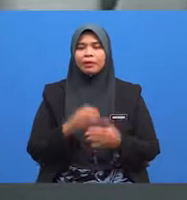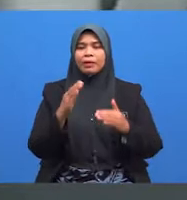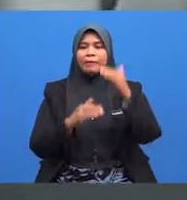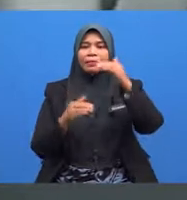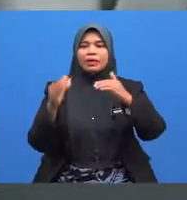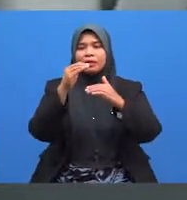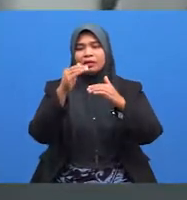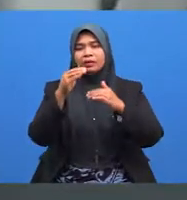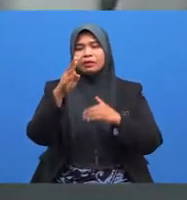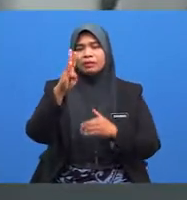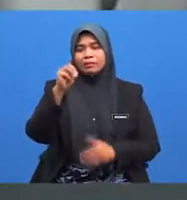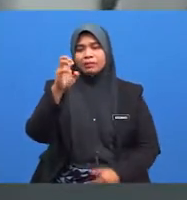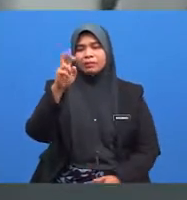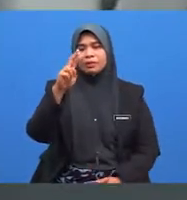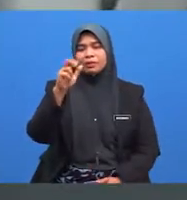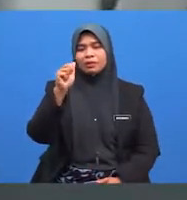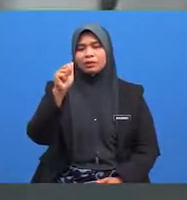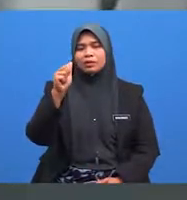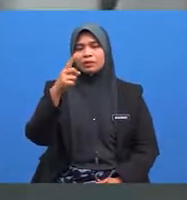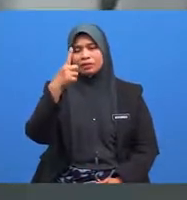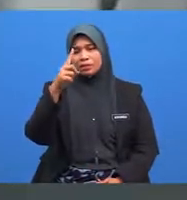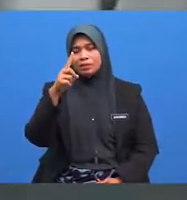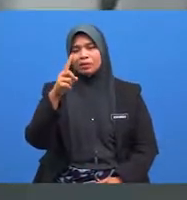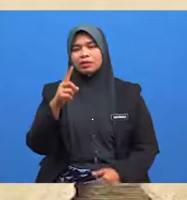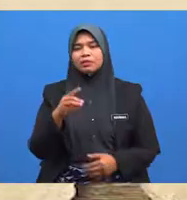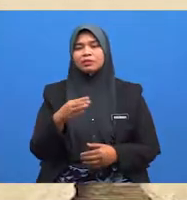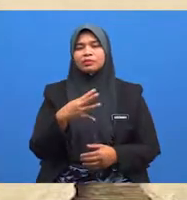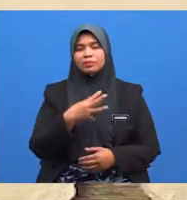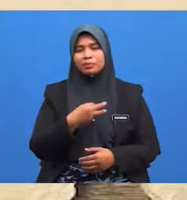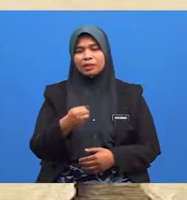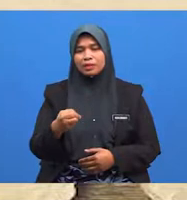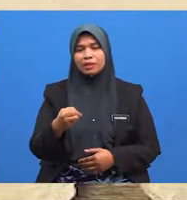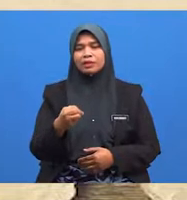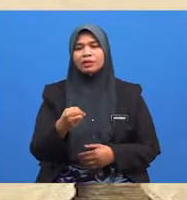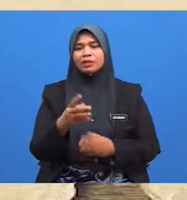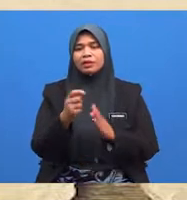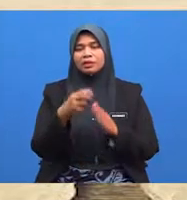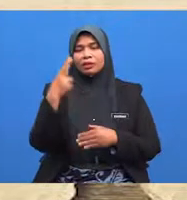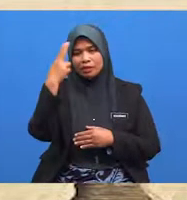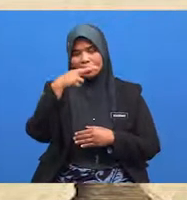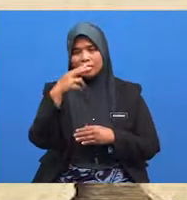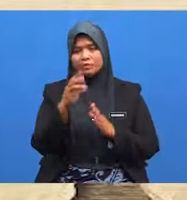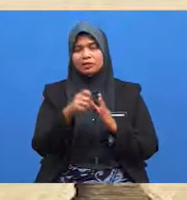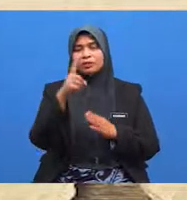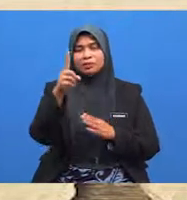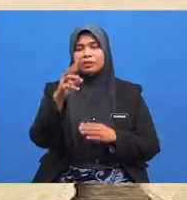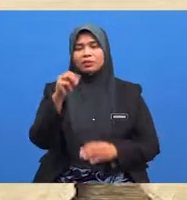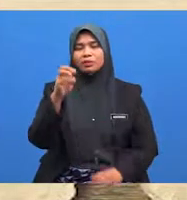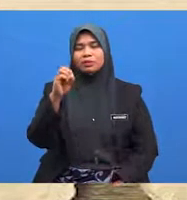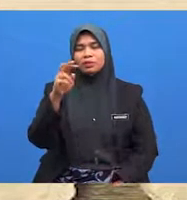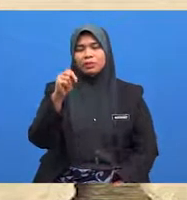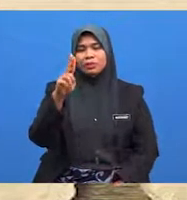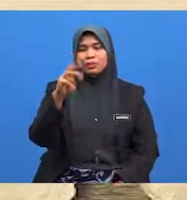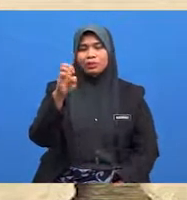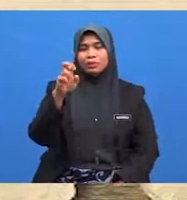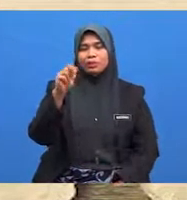Pada zaman Mughal khususnya, era pemerintahan Shah Jahan, binaan menara lebih bertujuan sebagai unsur